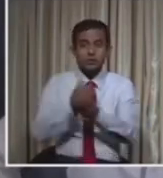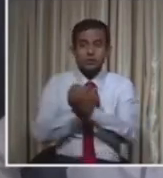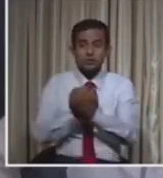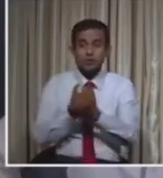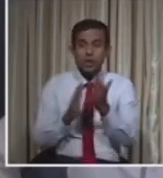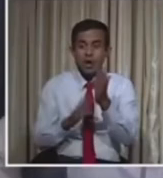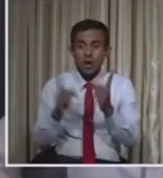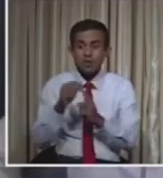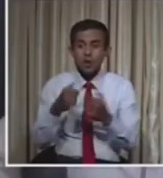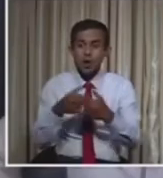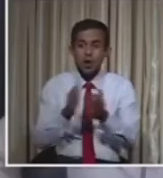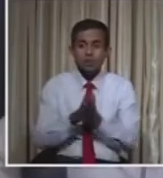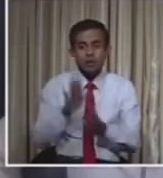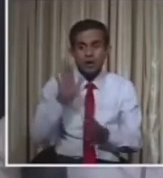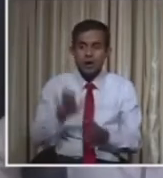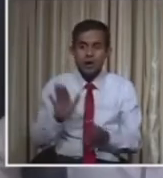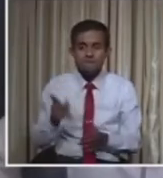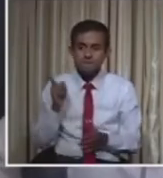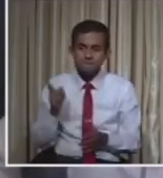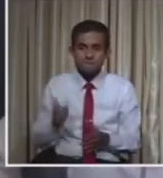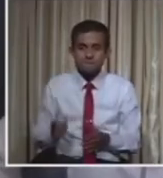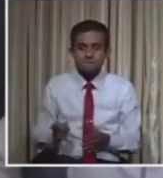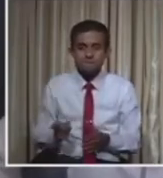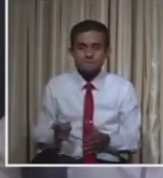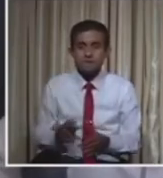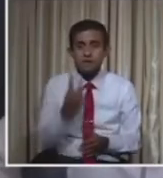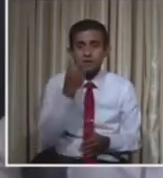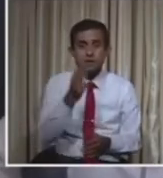ඉන්නවා බඩු කෑලි ටික ඉන්නවා.